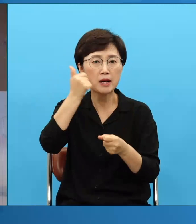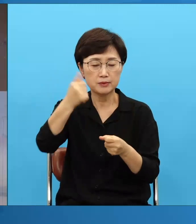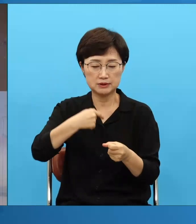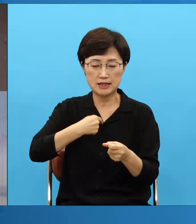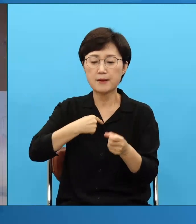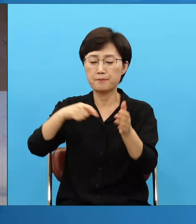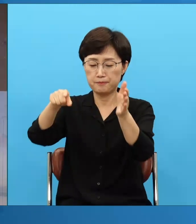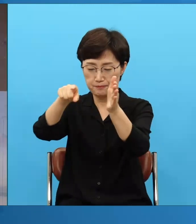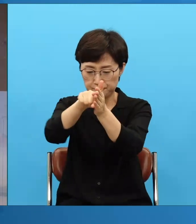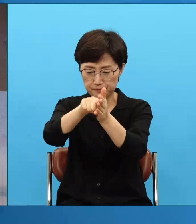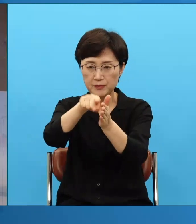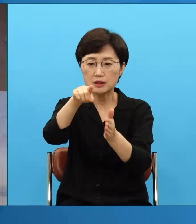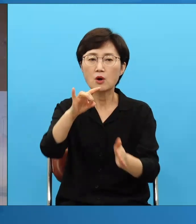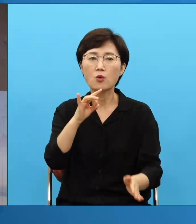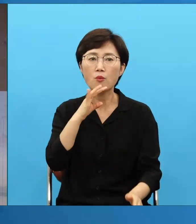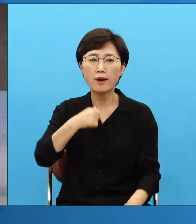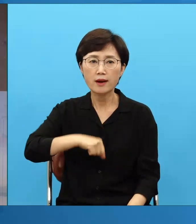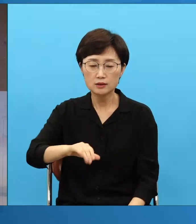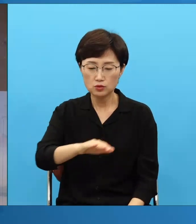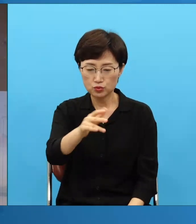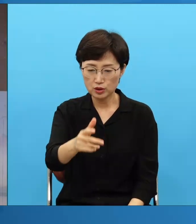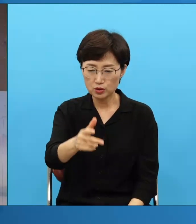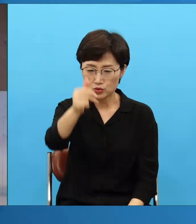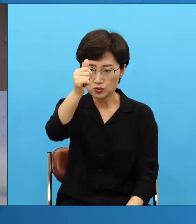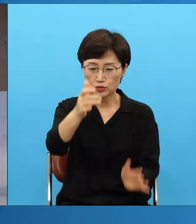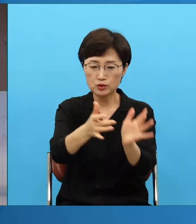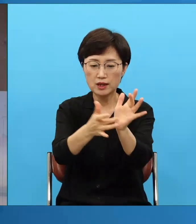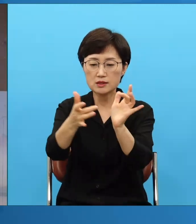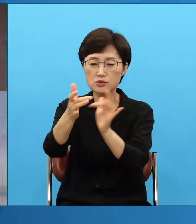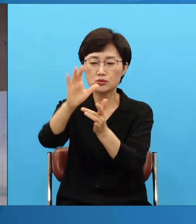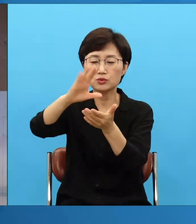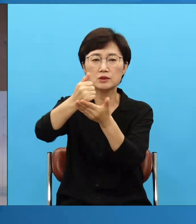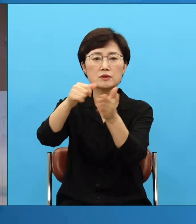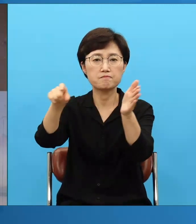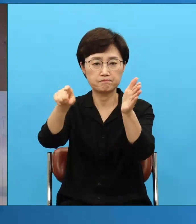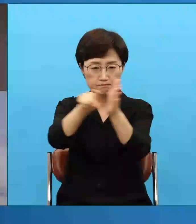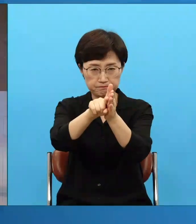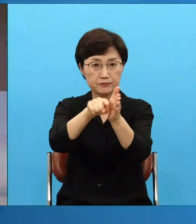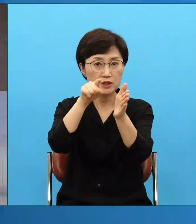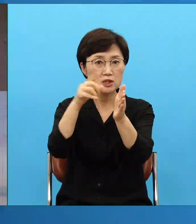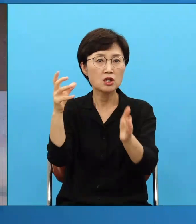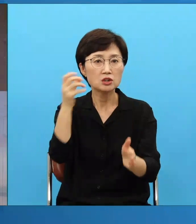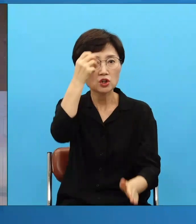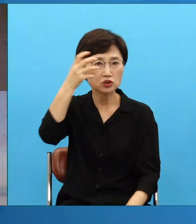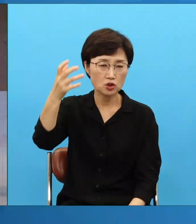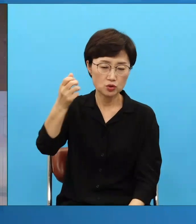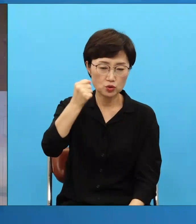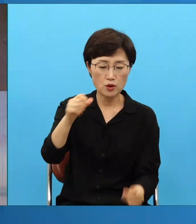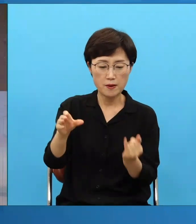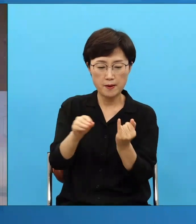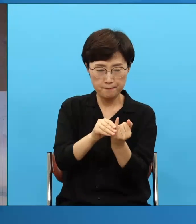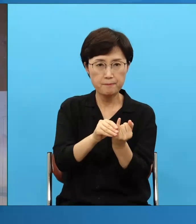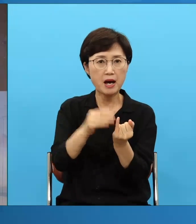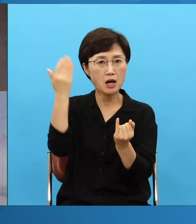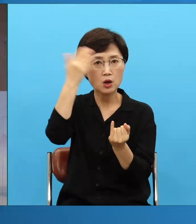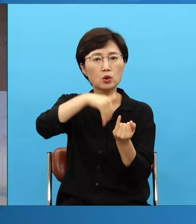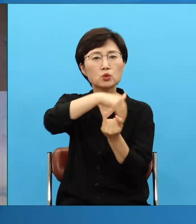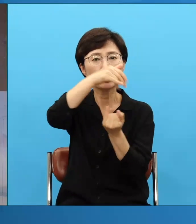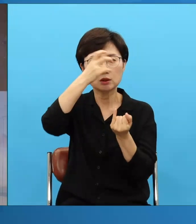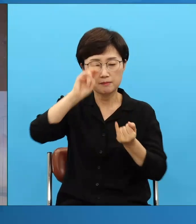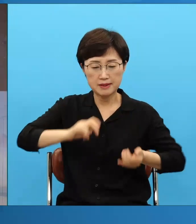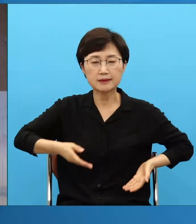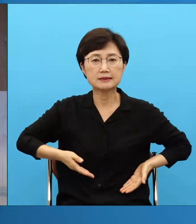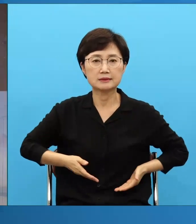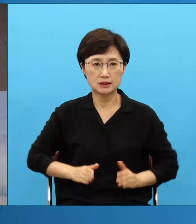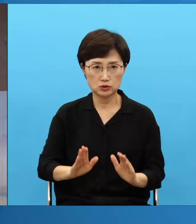하나님 아버지를 내가 믿사오며 그 외아들 우리 주 예수 그리스도를 믿사오니 이는 성령